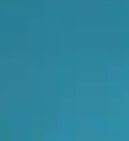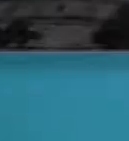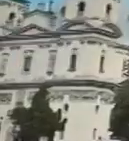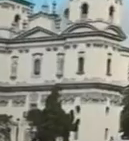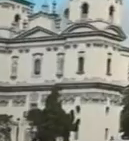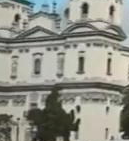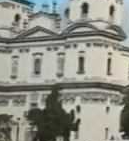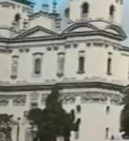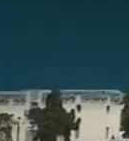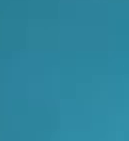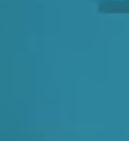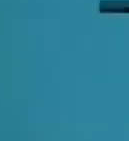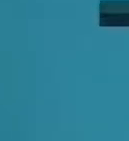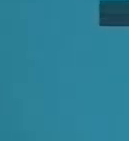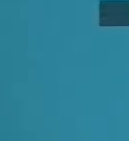Музика